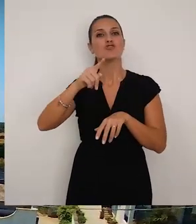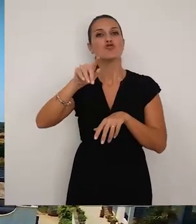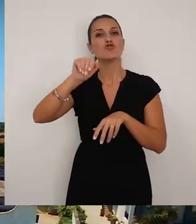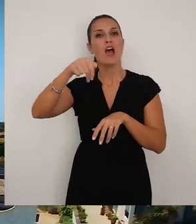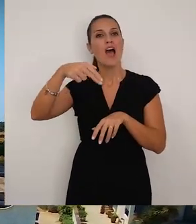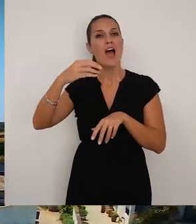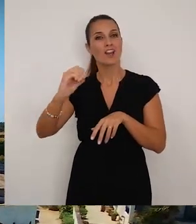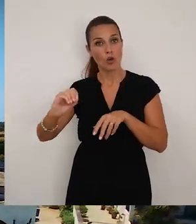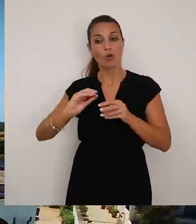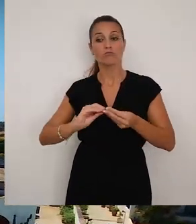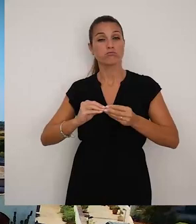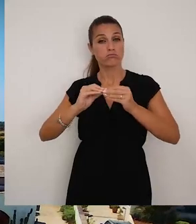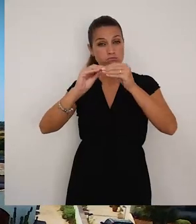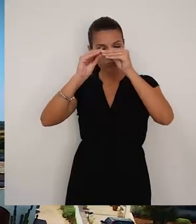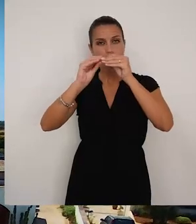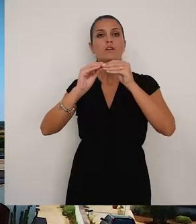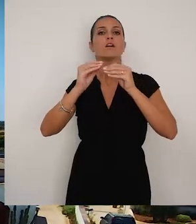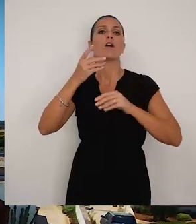adempimento a un voto della madre.